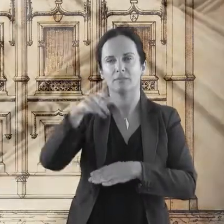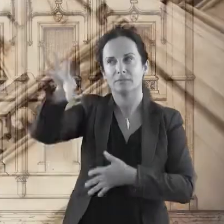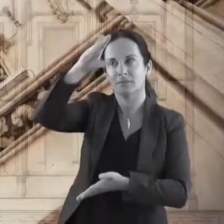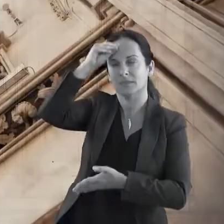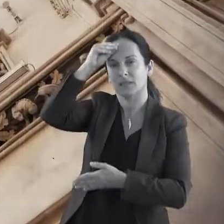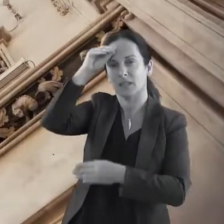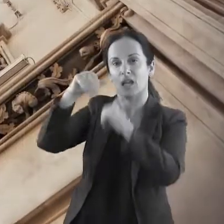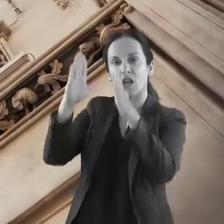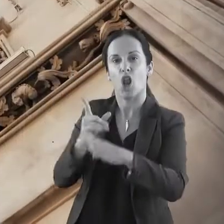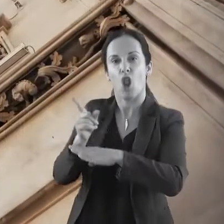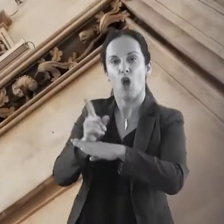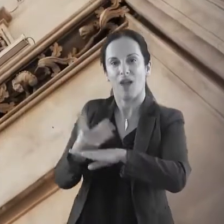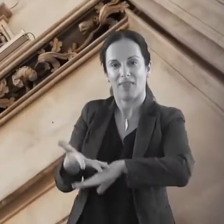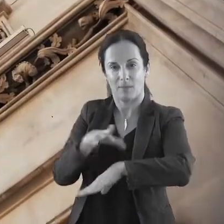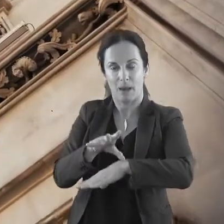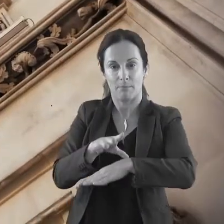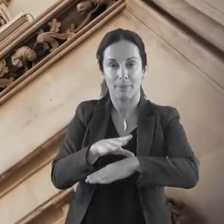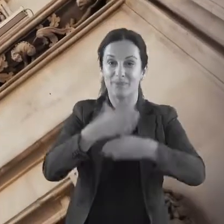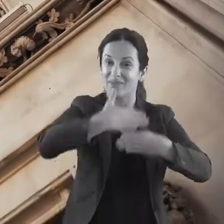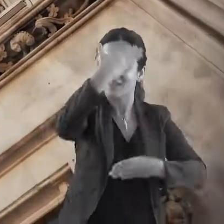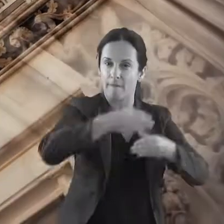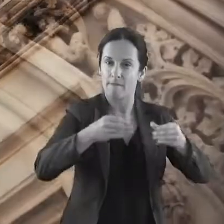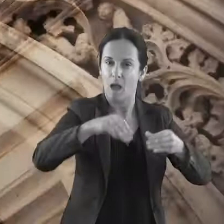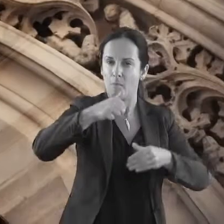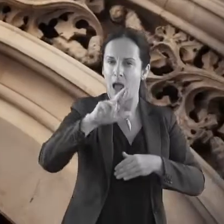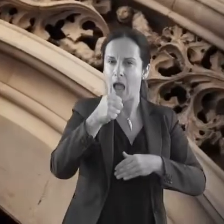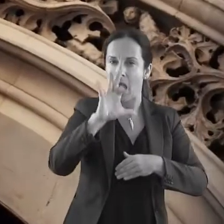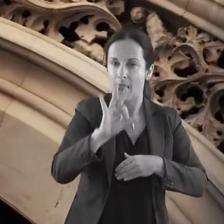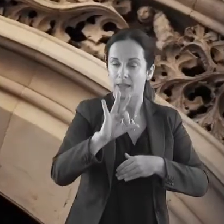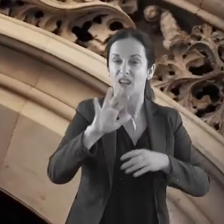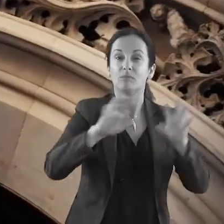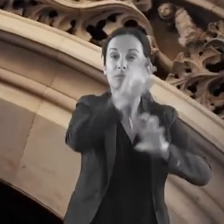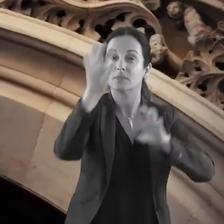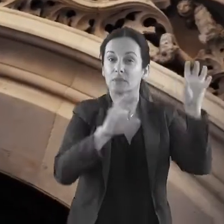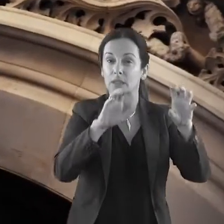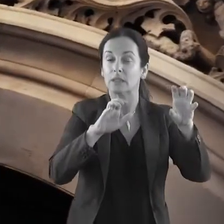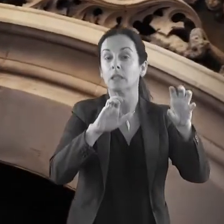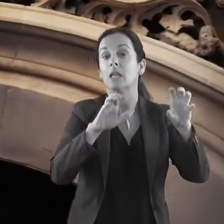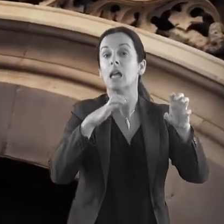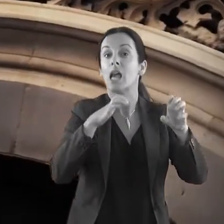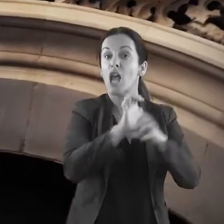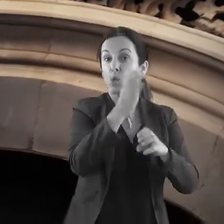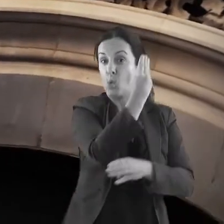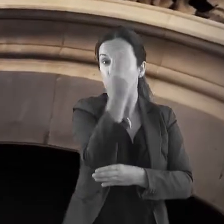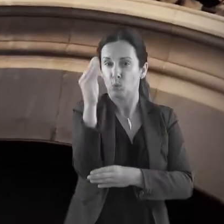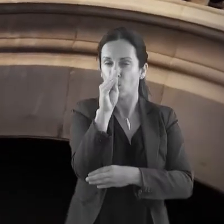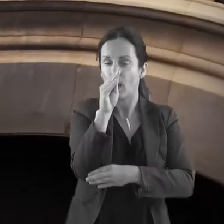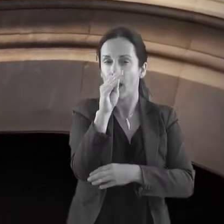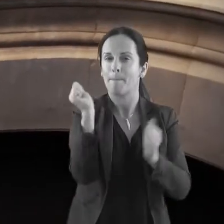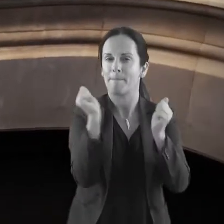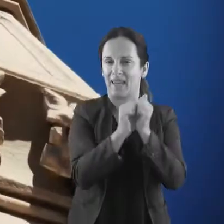Palma. Els murs són de marès i els ornaments i les escultures de pedra de Santanyí.